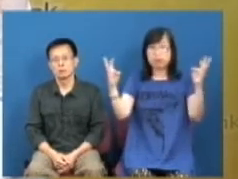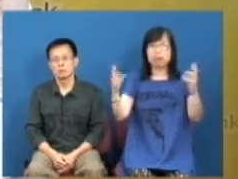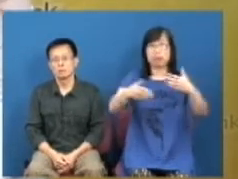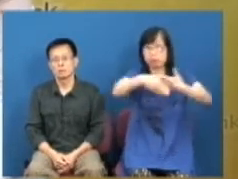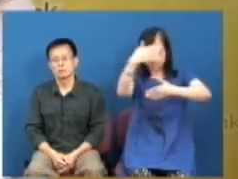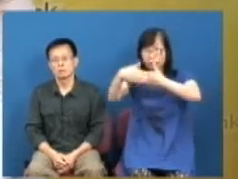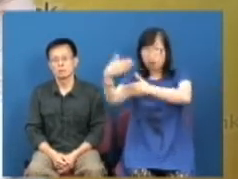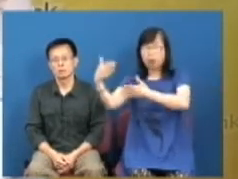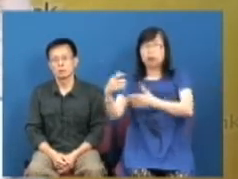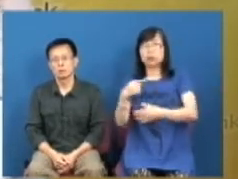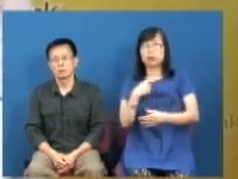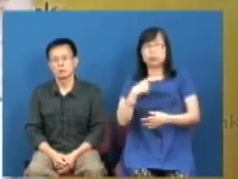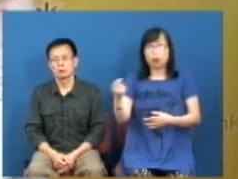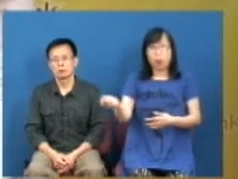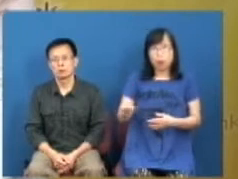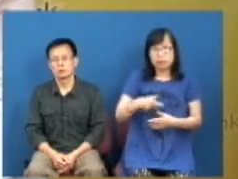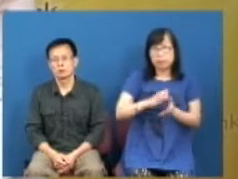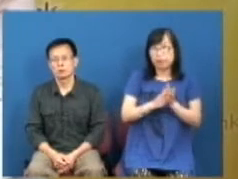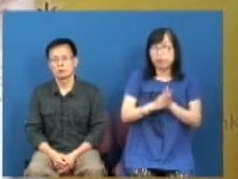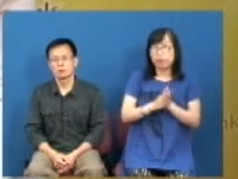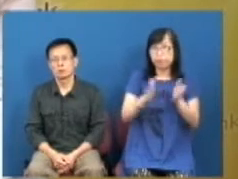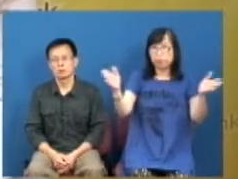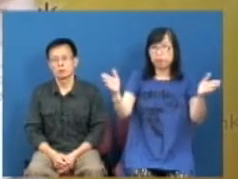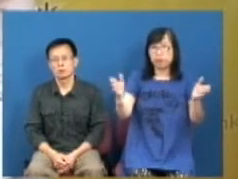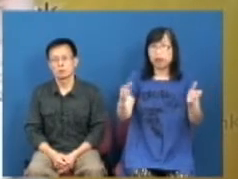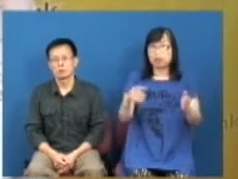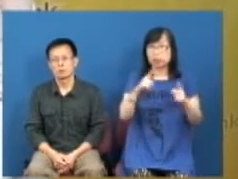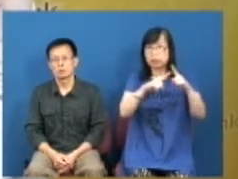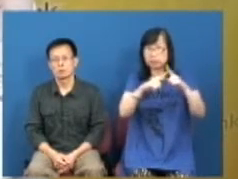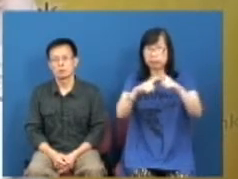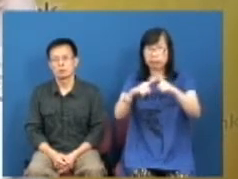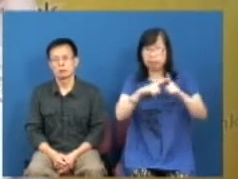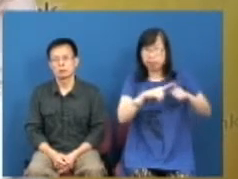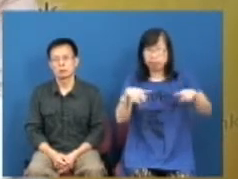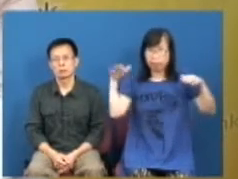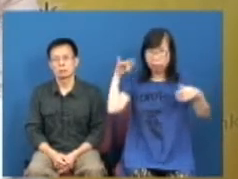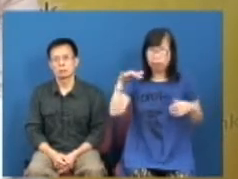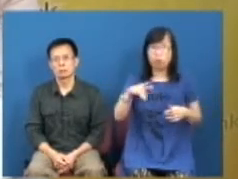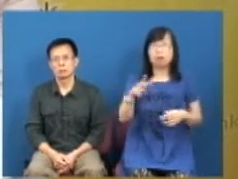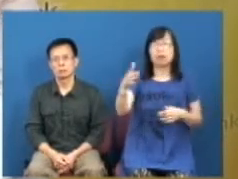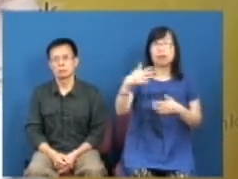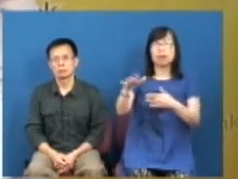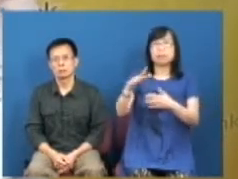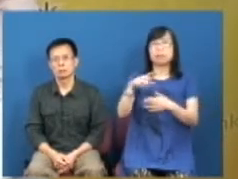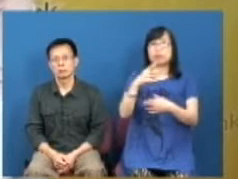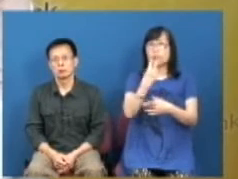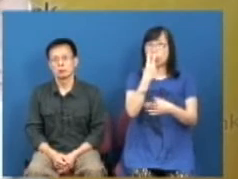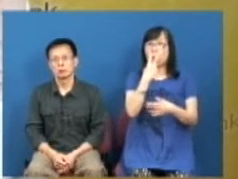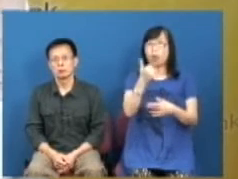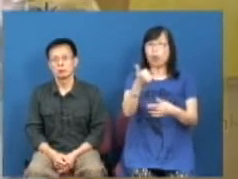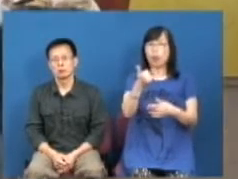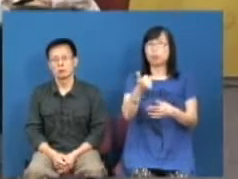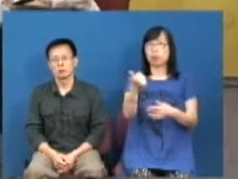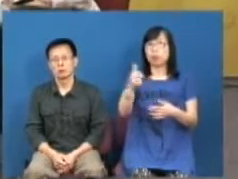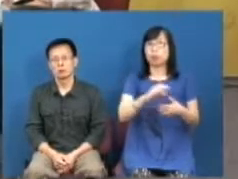以大興土木而去，即係將一啲人流亦都，而且嗰度啲空氣應該都比較。不錯啊，大嶼